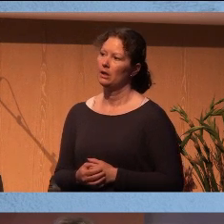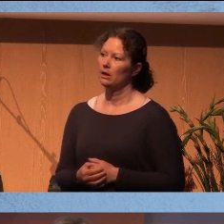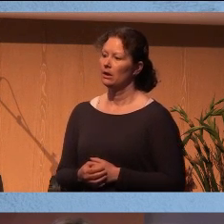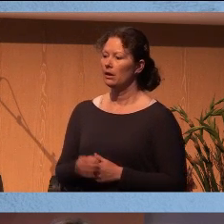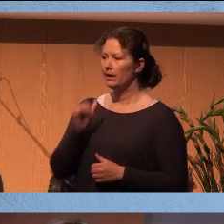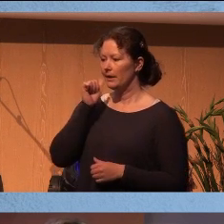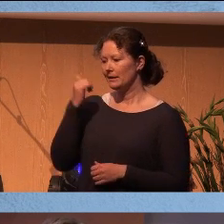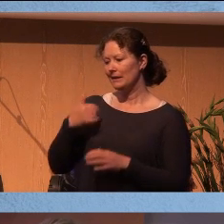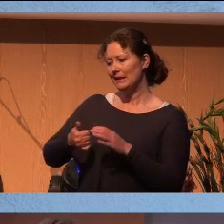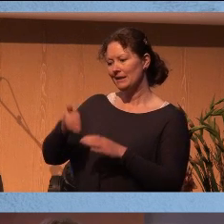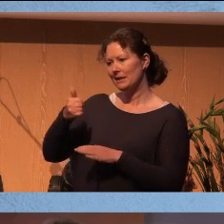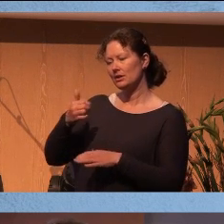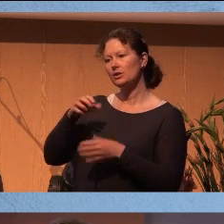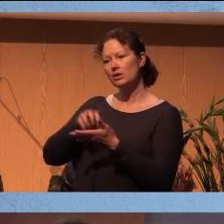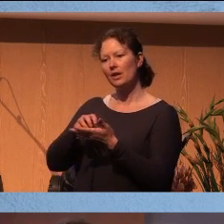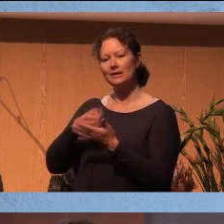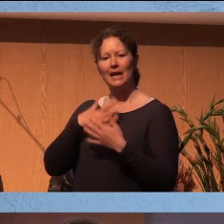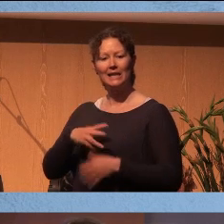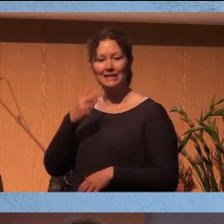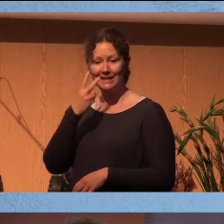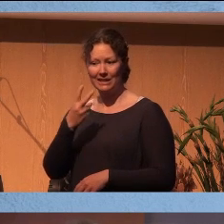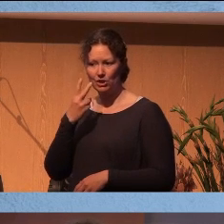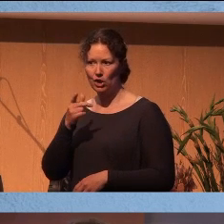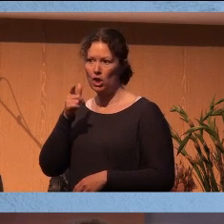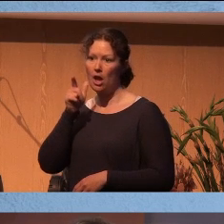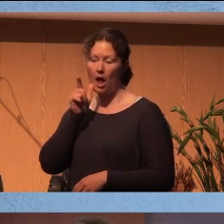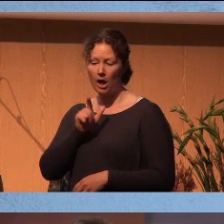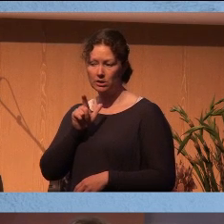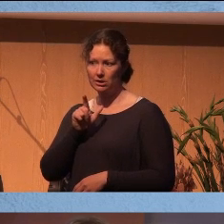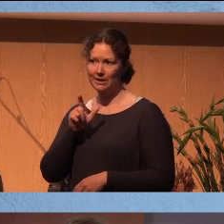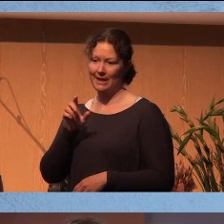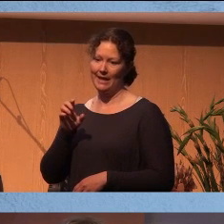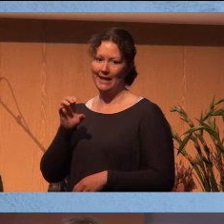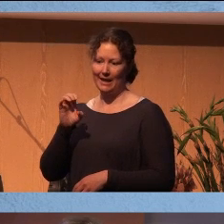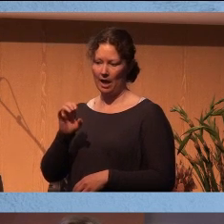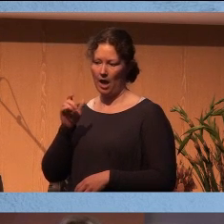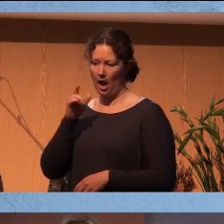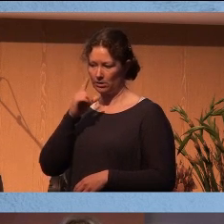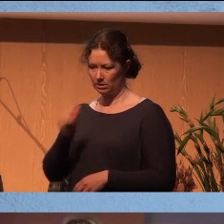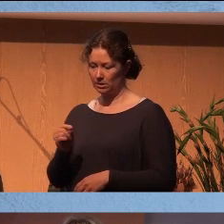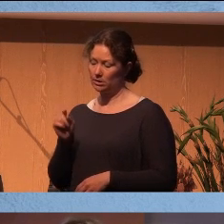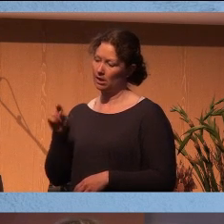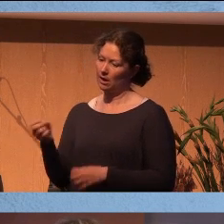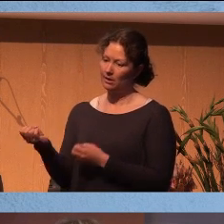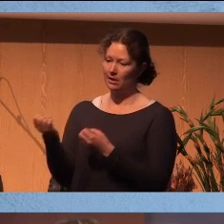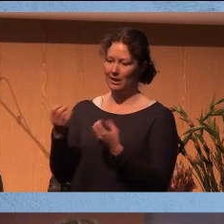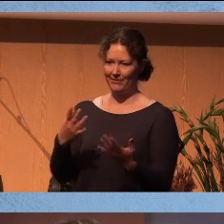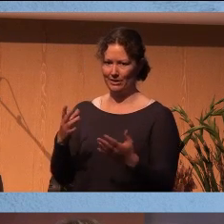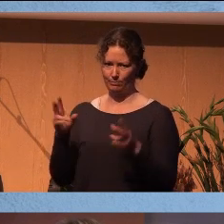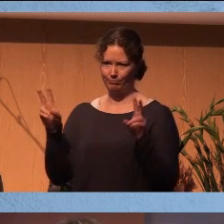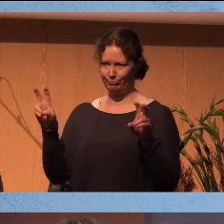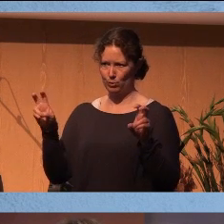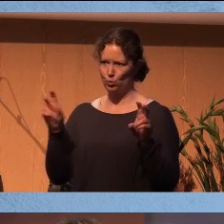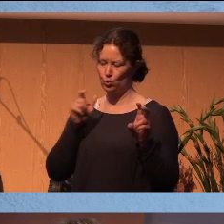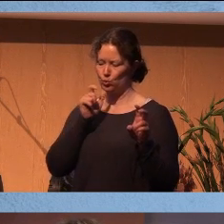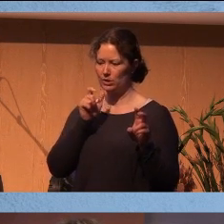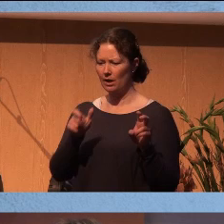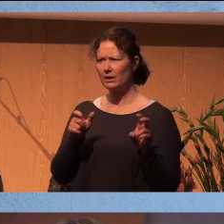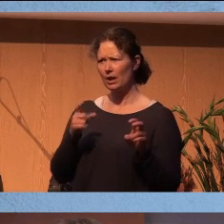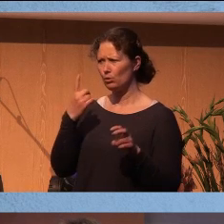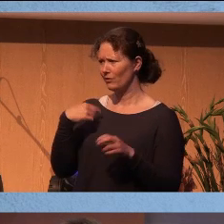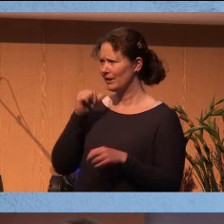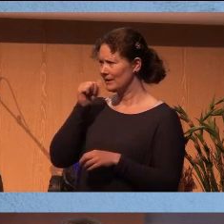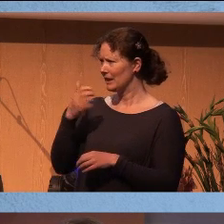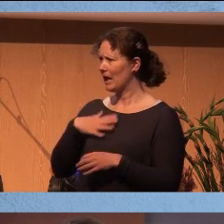Tidligere direktør I Statens helsetilsyn, Lars E. Hansen, leverte følgende utsagn. Jeg tror faktisk det var på en